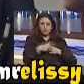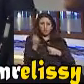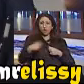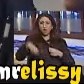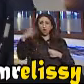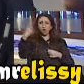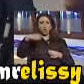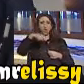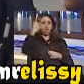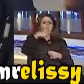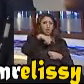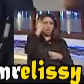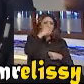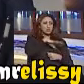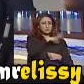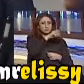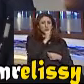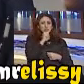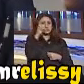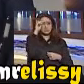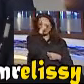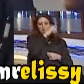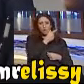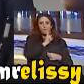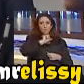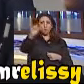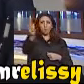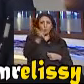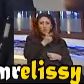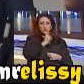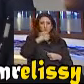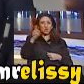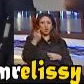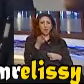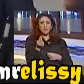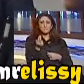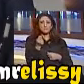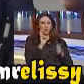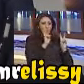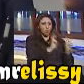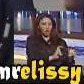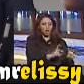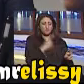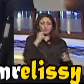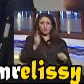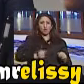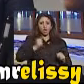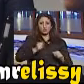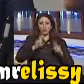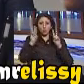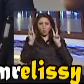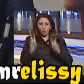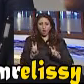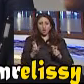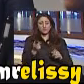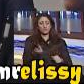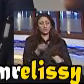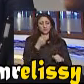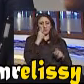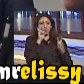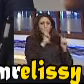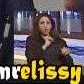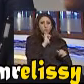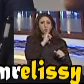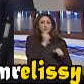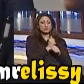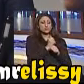الأسعار, المتعذبين في المواصلات وفي قطع الطرق وتوقف المترو والقطار, الناس اللي متعطلة